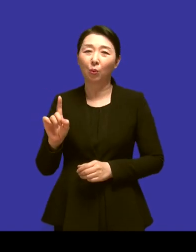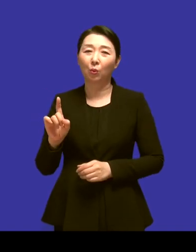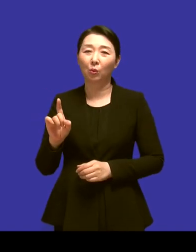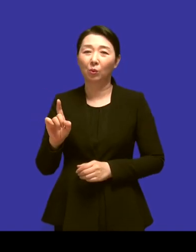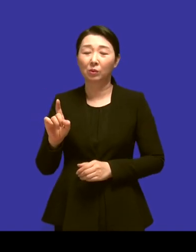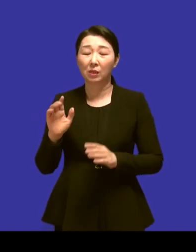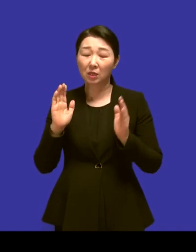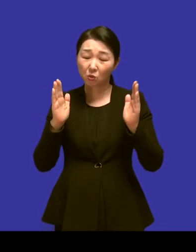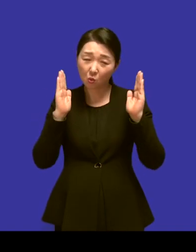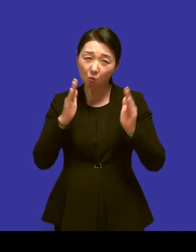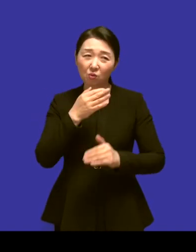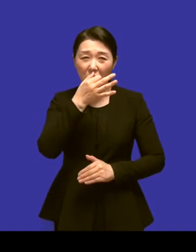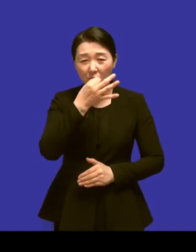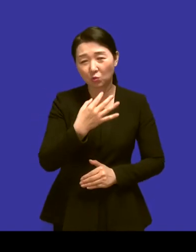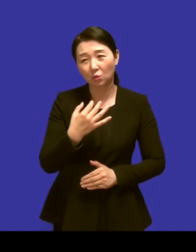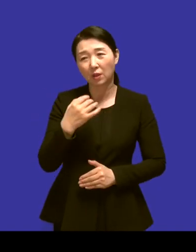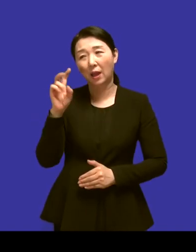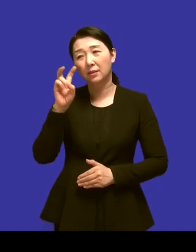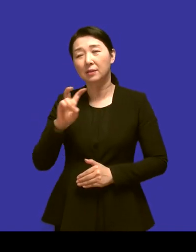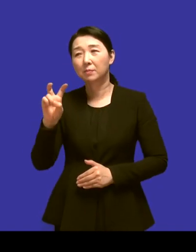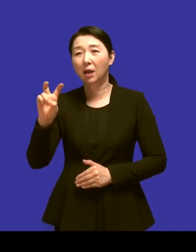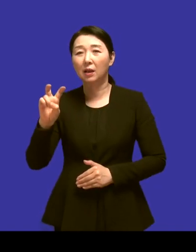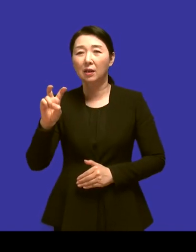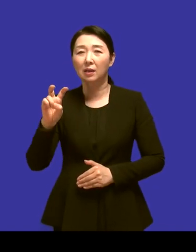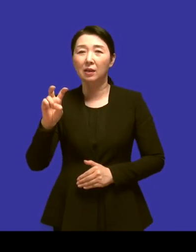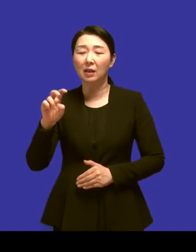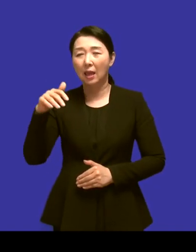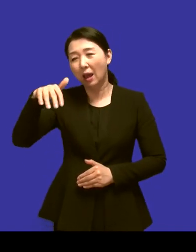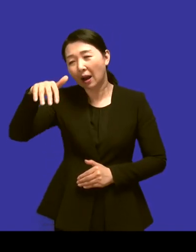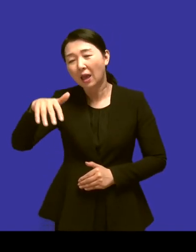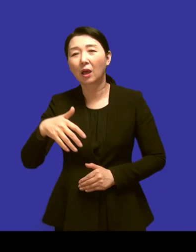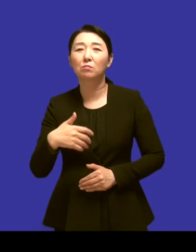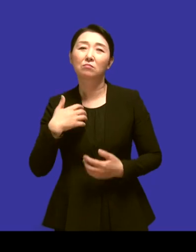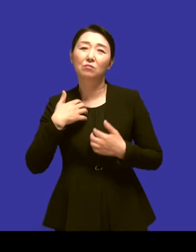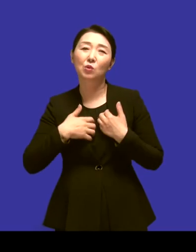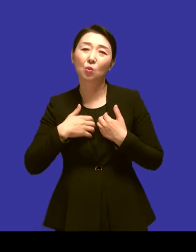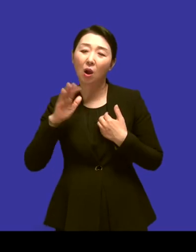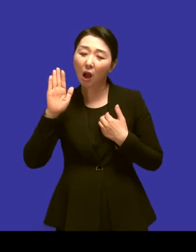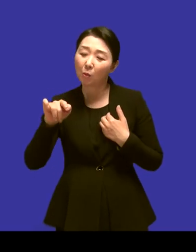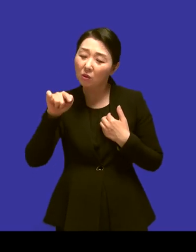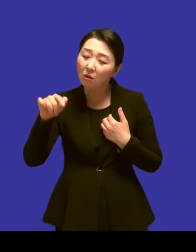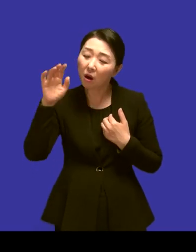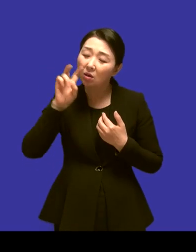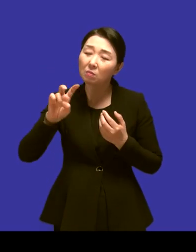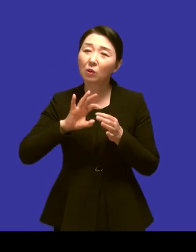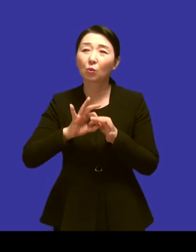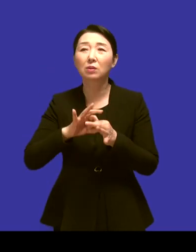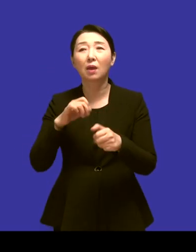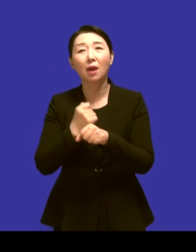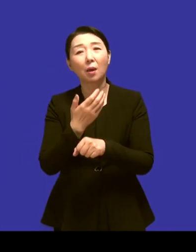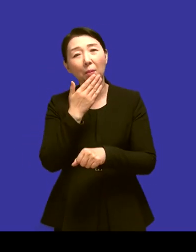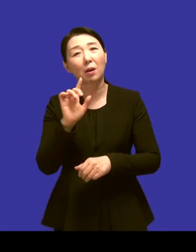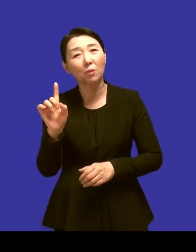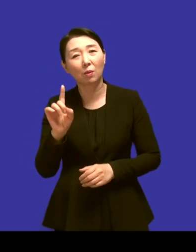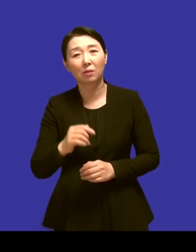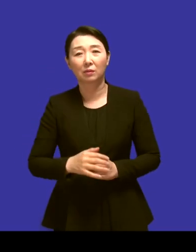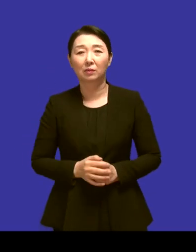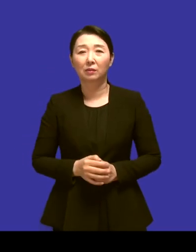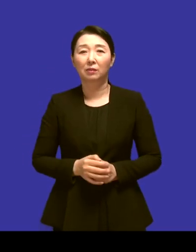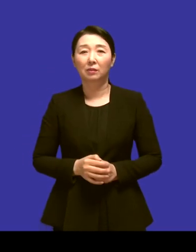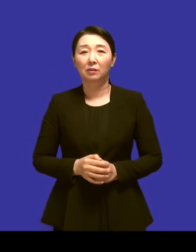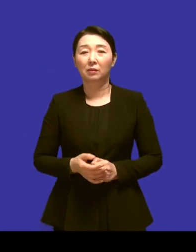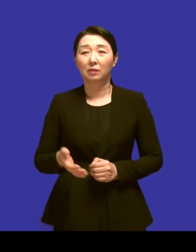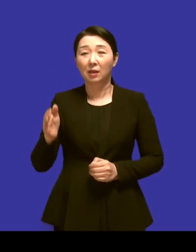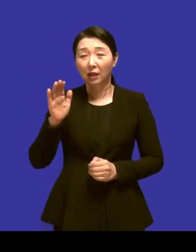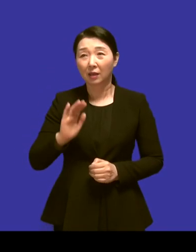너무 힘들고 음악을 뭔가 랩을 좀 더 즐겁고 한데 뭔가 이걸로 어떻게 할 수 있을까요? 이렇게 기도를 했었는데 그때 하나님께서